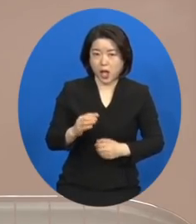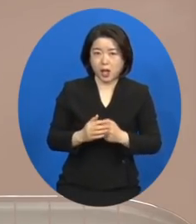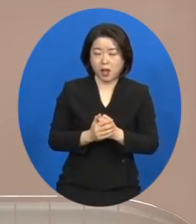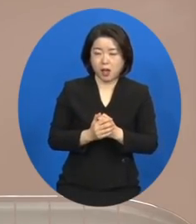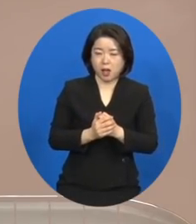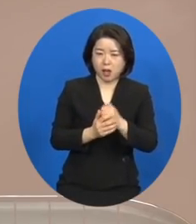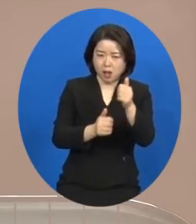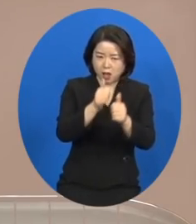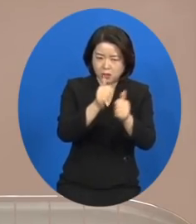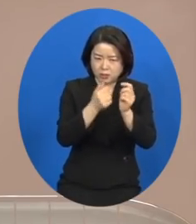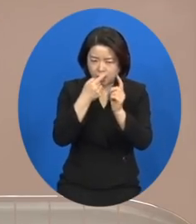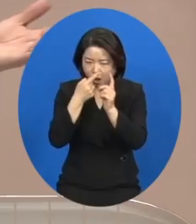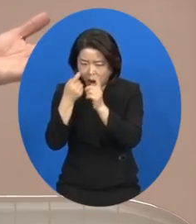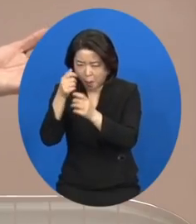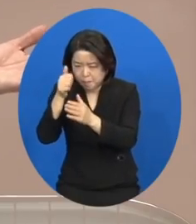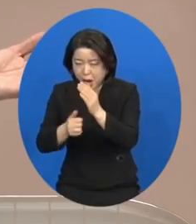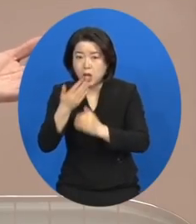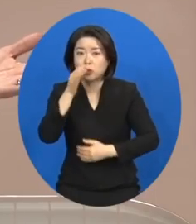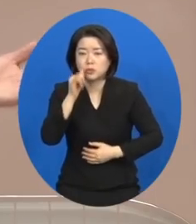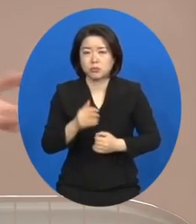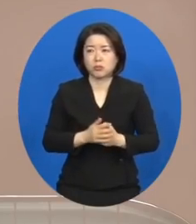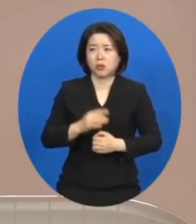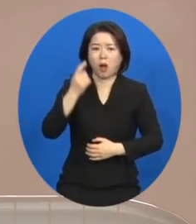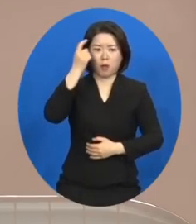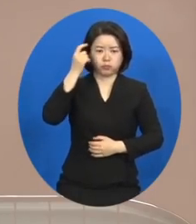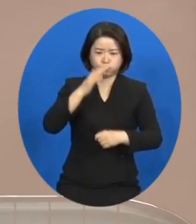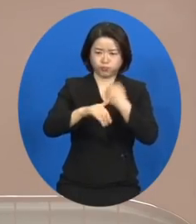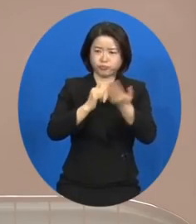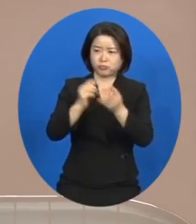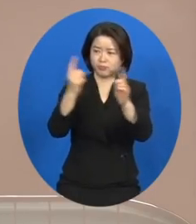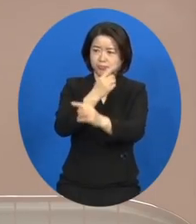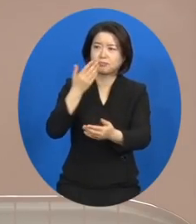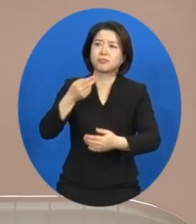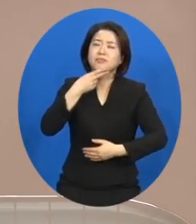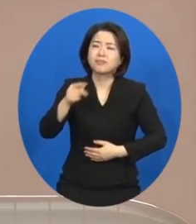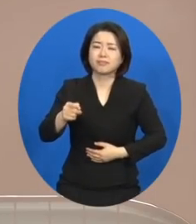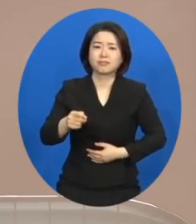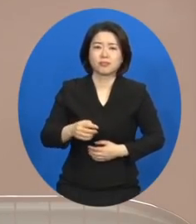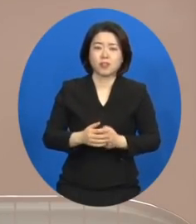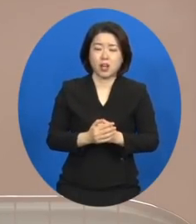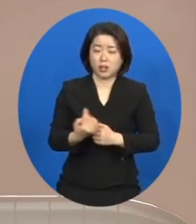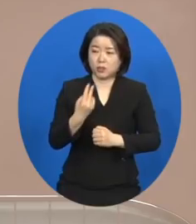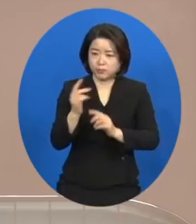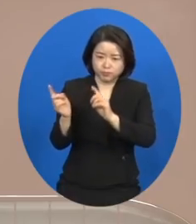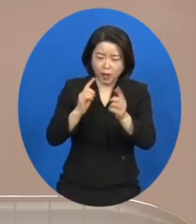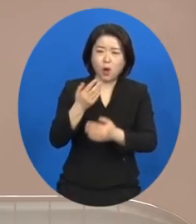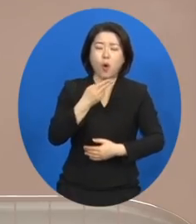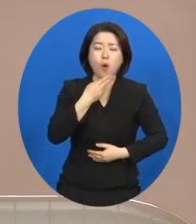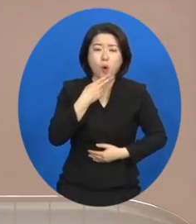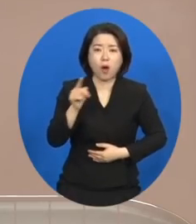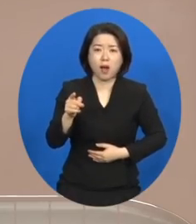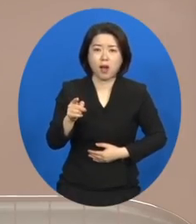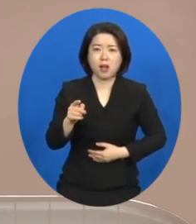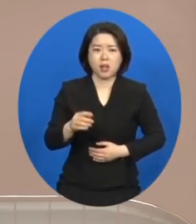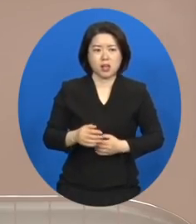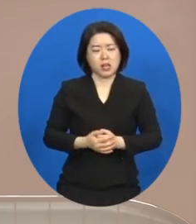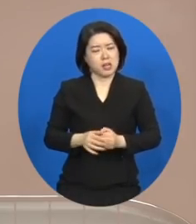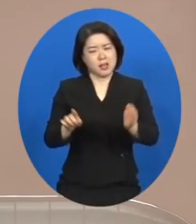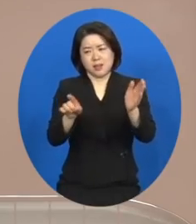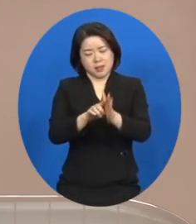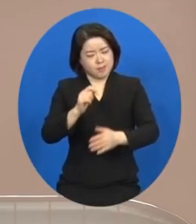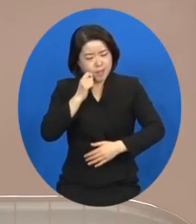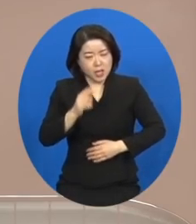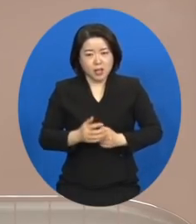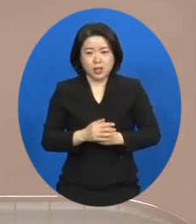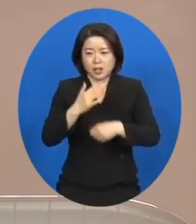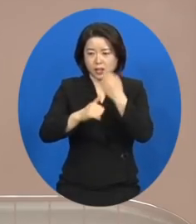될 수 있는 사건입니다. 왜 하나님이 왜 고쳐주지 않으셨지? 하나님이 왜 살려주지 않으셨지? 믿음 다 헛것이구나. 하나님